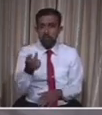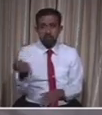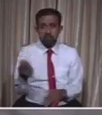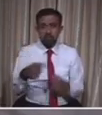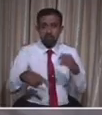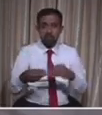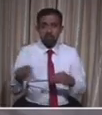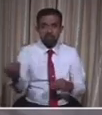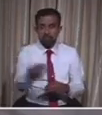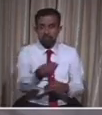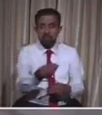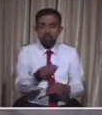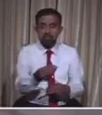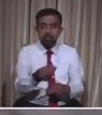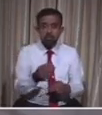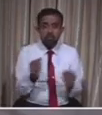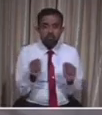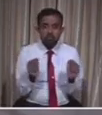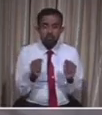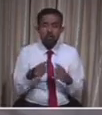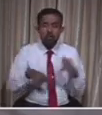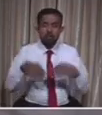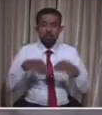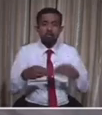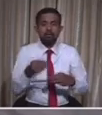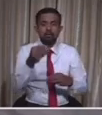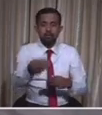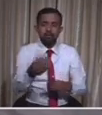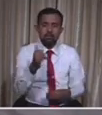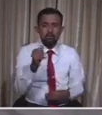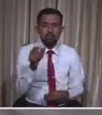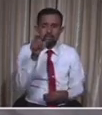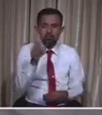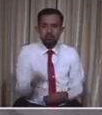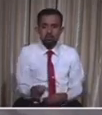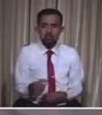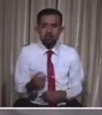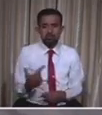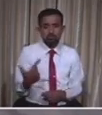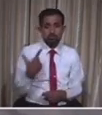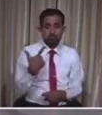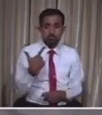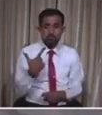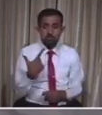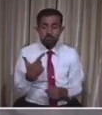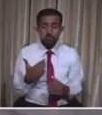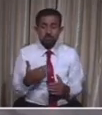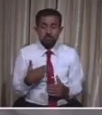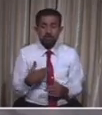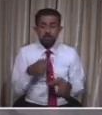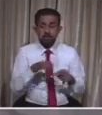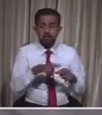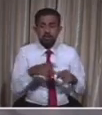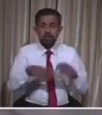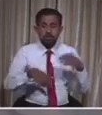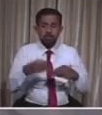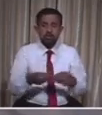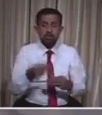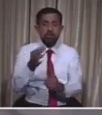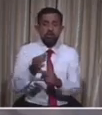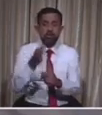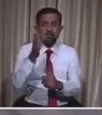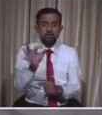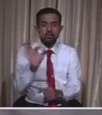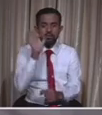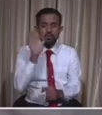ඡන්දය මේවායි හැබැයි තර්ජනයට බයේ මෙතුමා ඡන්දය දීලා තියෙනවා. හැබැයි සමහරු තර්ජනයට තවත් වෙනත් හිතවත්කම් වල ඡන්දය දීලා ජනාධිපතිවරයෙක් පත් කරා. ඒ